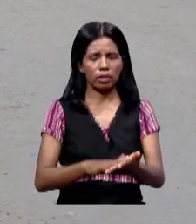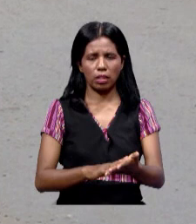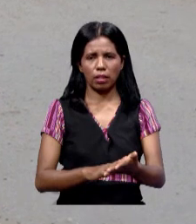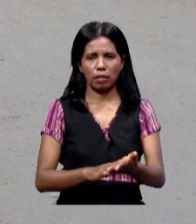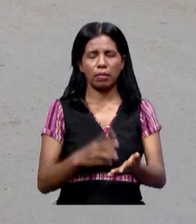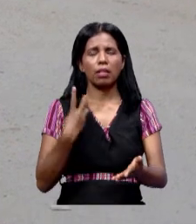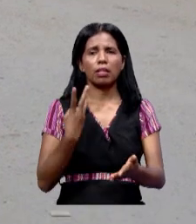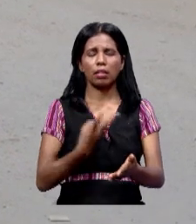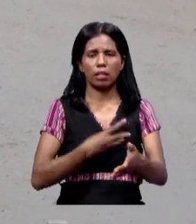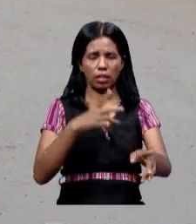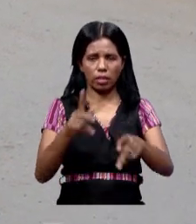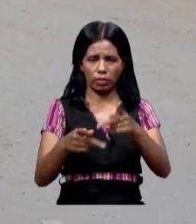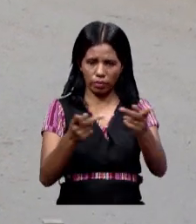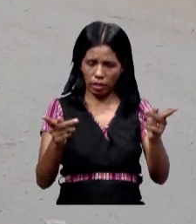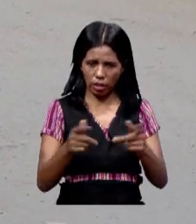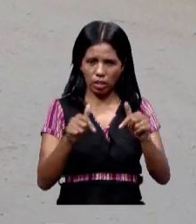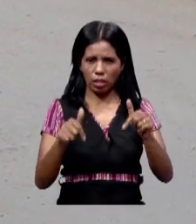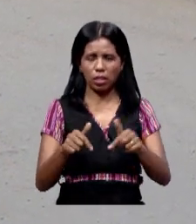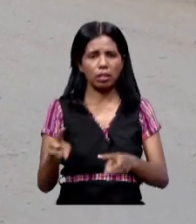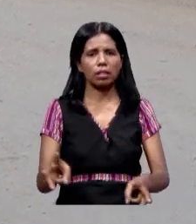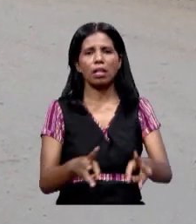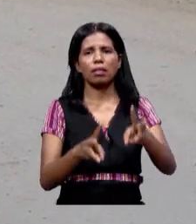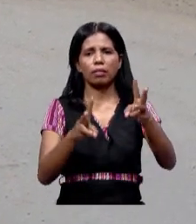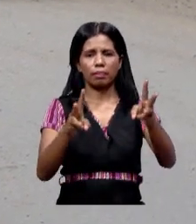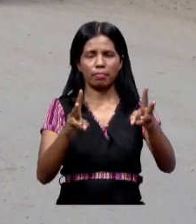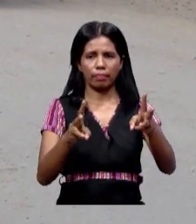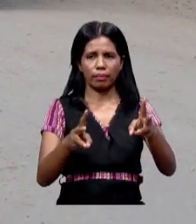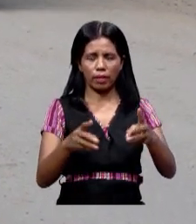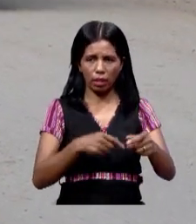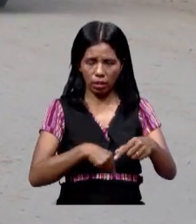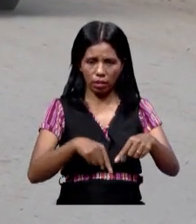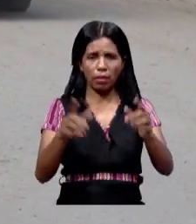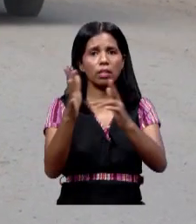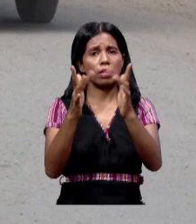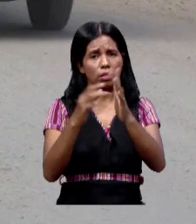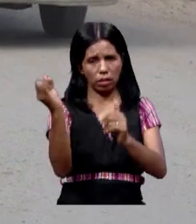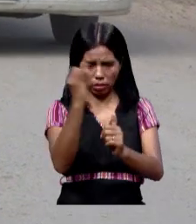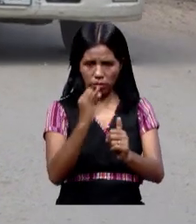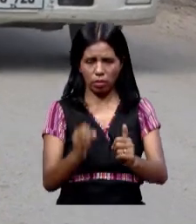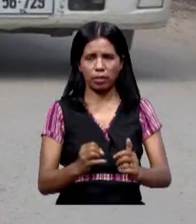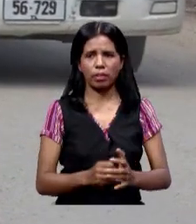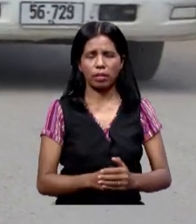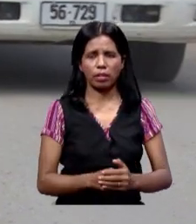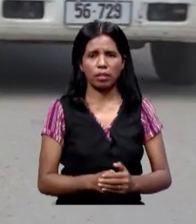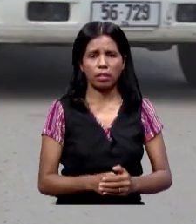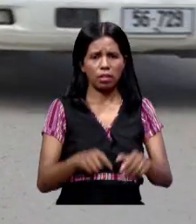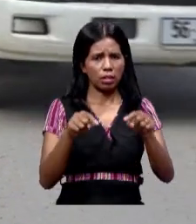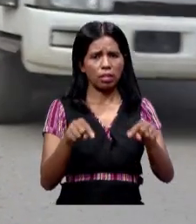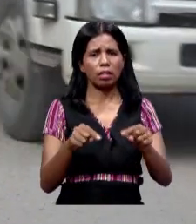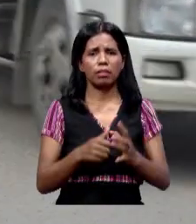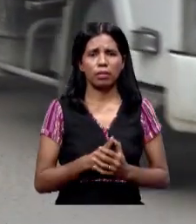tania fatin dan neno estrada ini kan ini area ini halai baik dengan Cristo Rei. Jadi ini